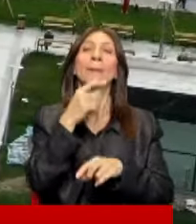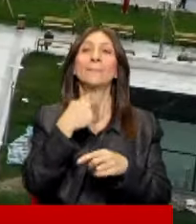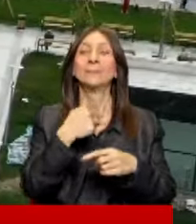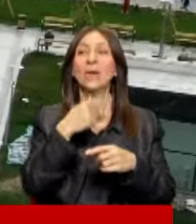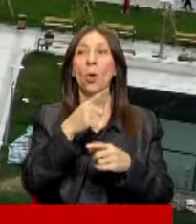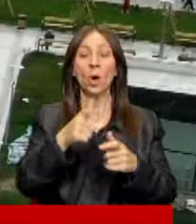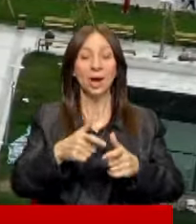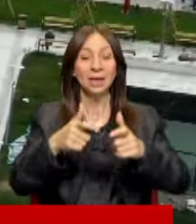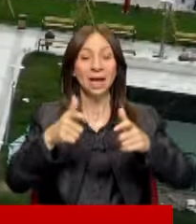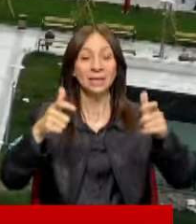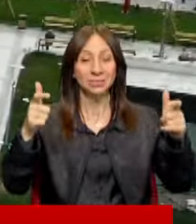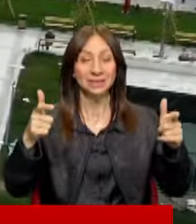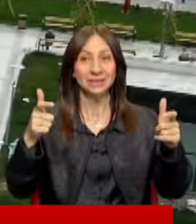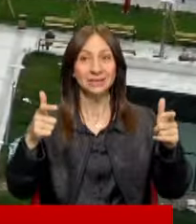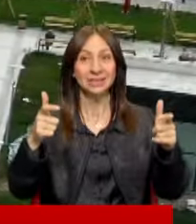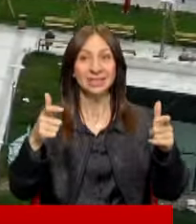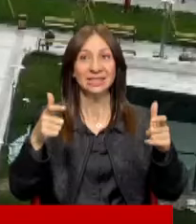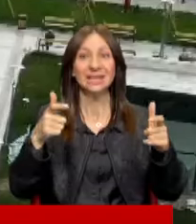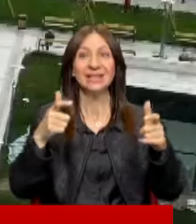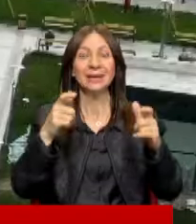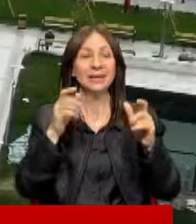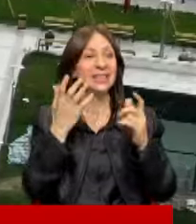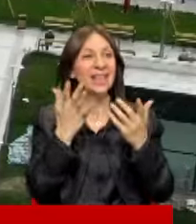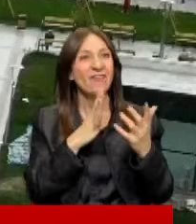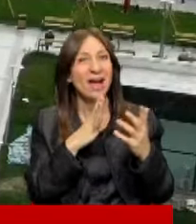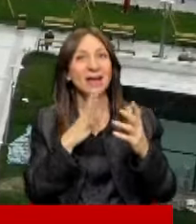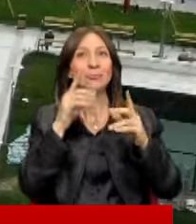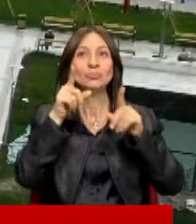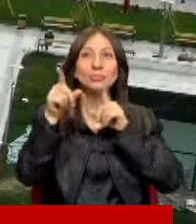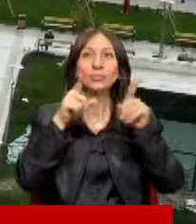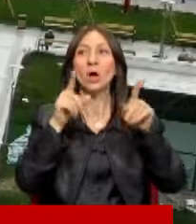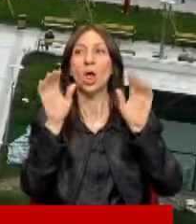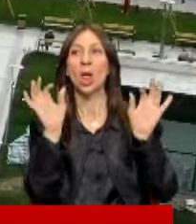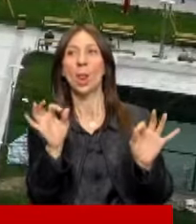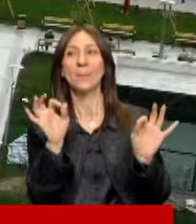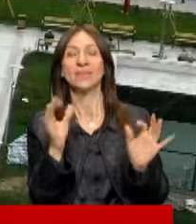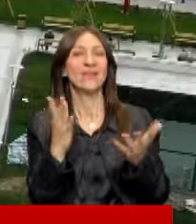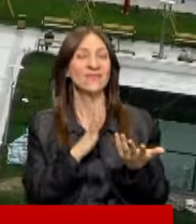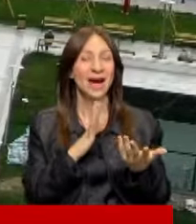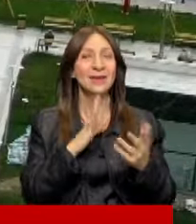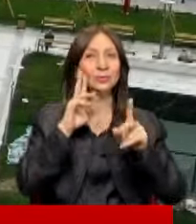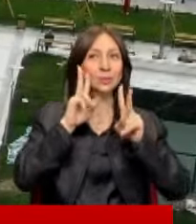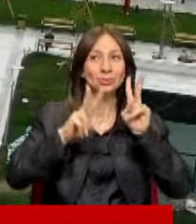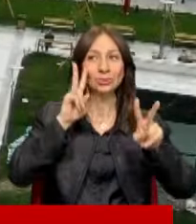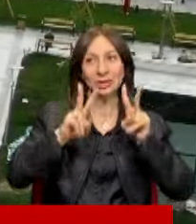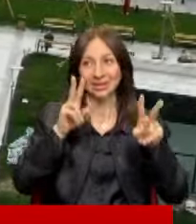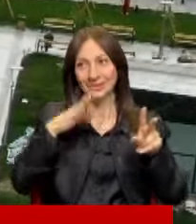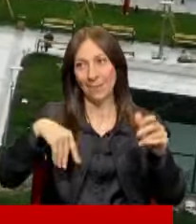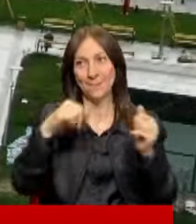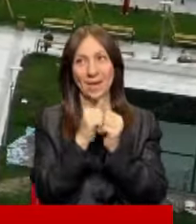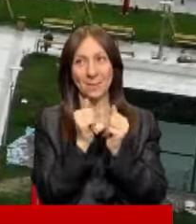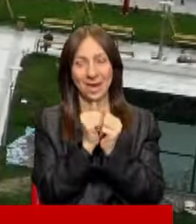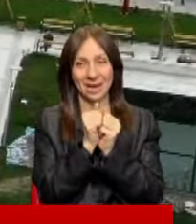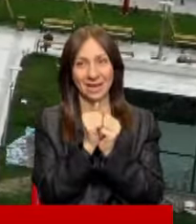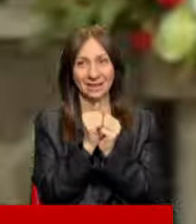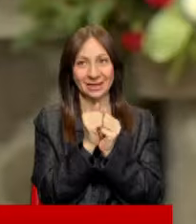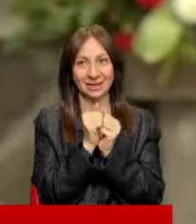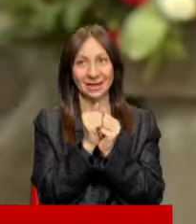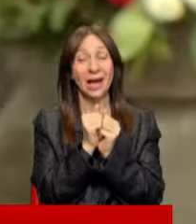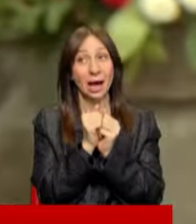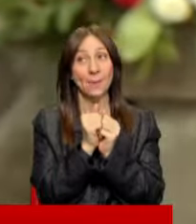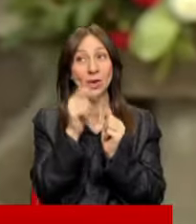o kalkınmanın kristallerini de gösterecek. Cumhuriyet'in kristallerini de yine burada bu mecliste